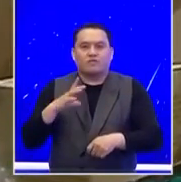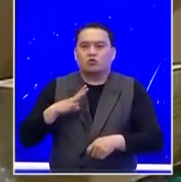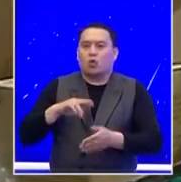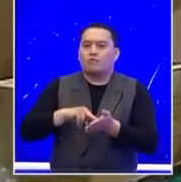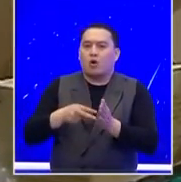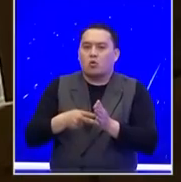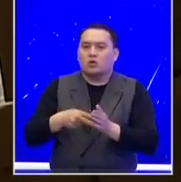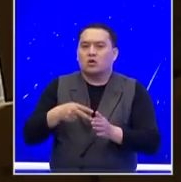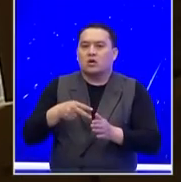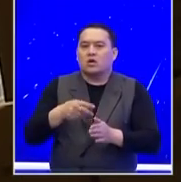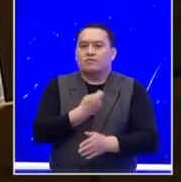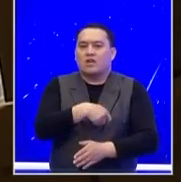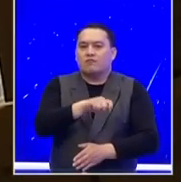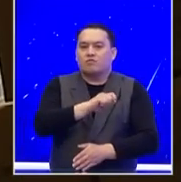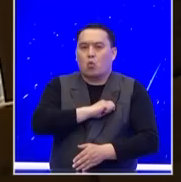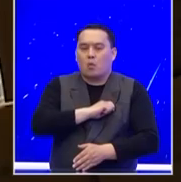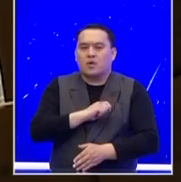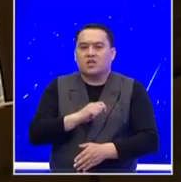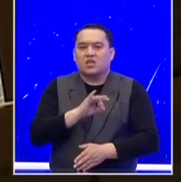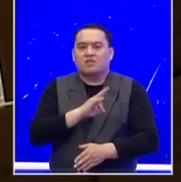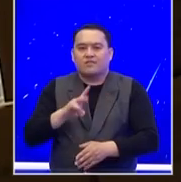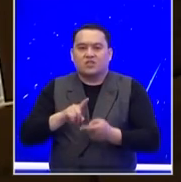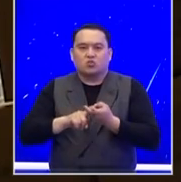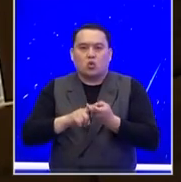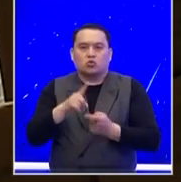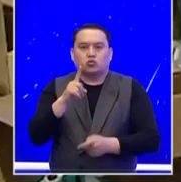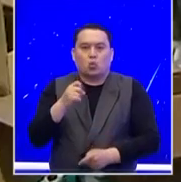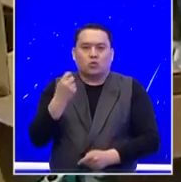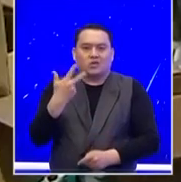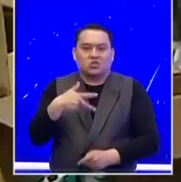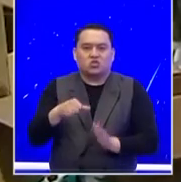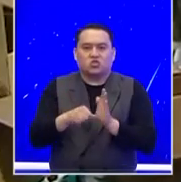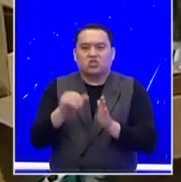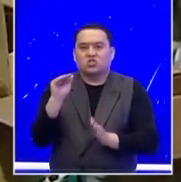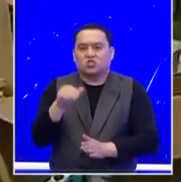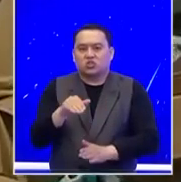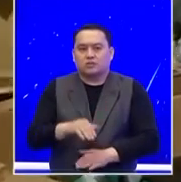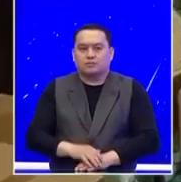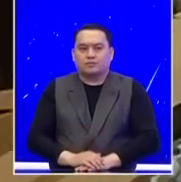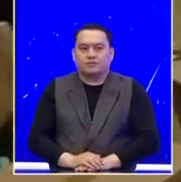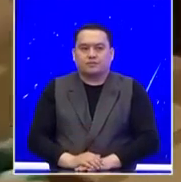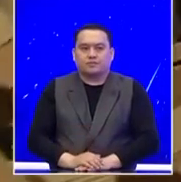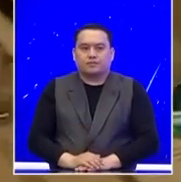тем, его родная страна – лидер в Европе по числу инфицированных. Их больше 136 тысяч.